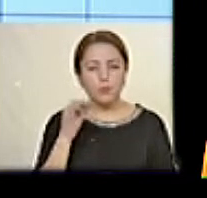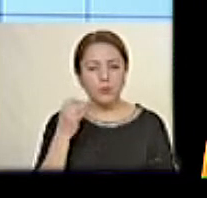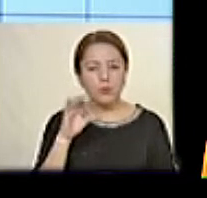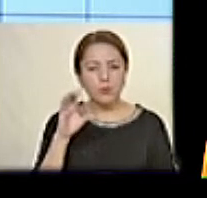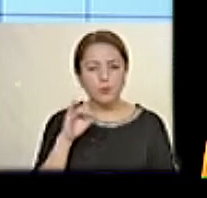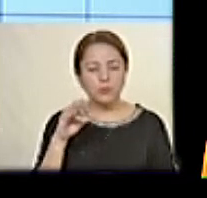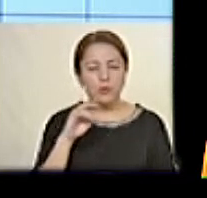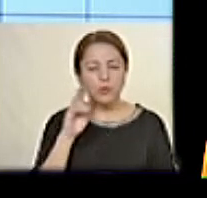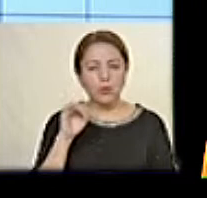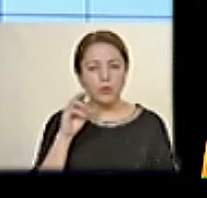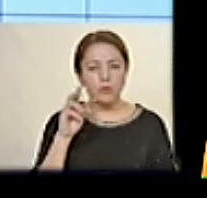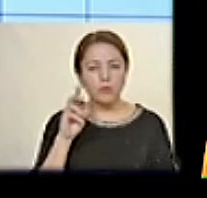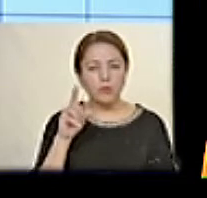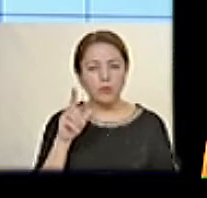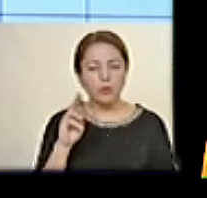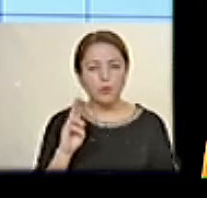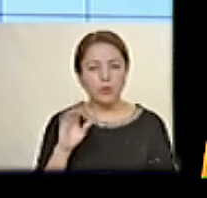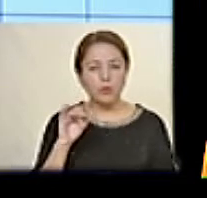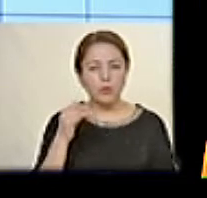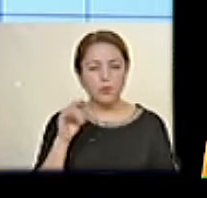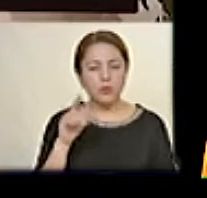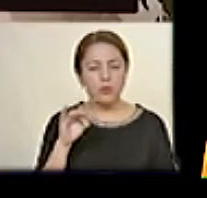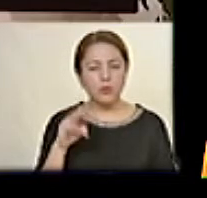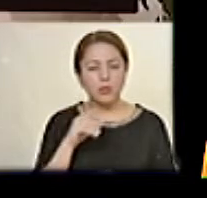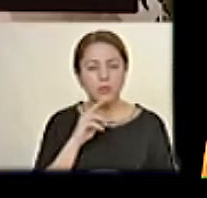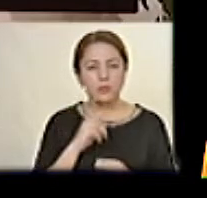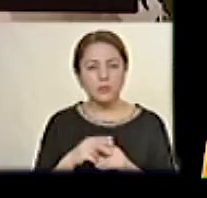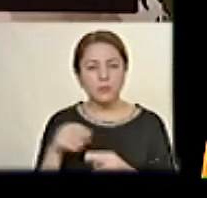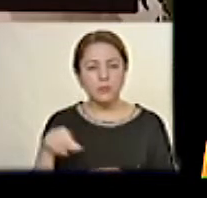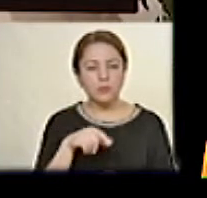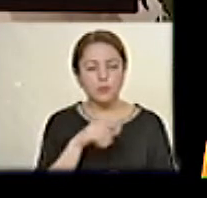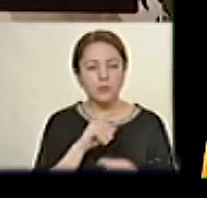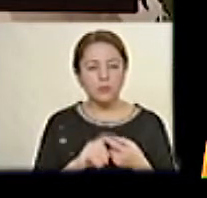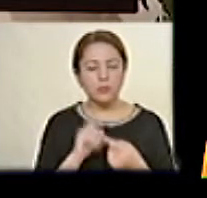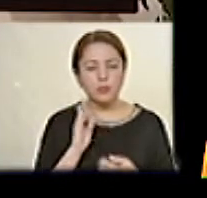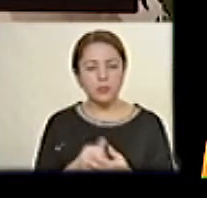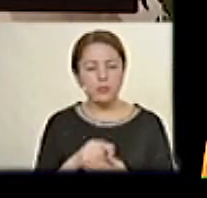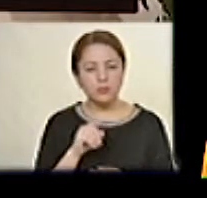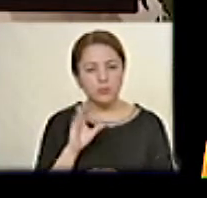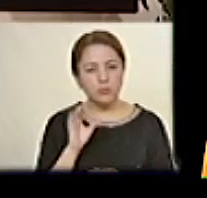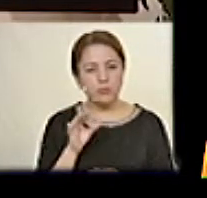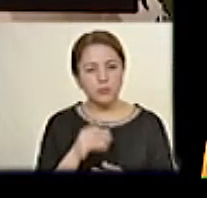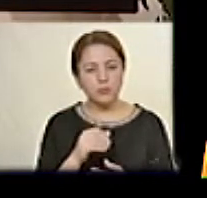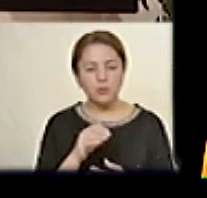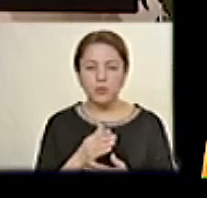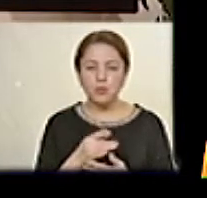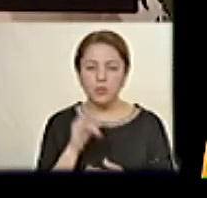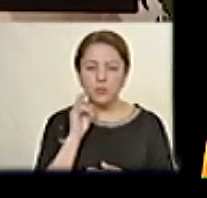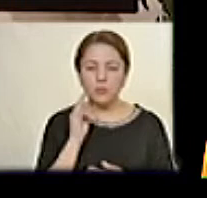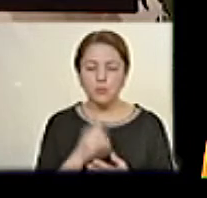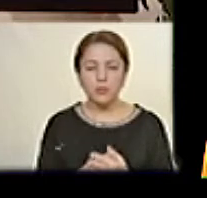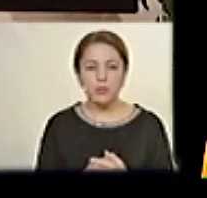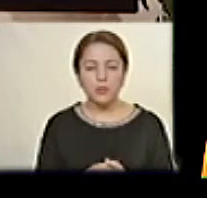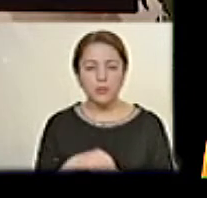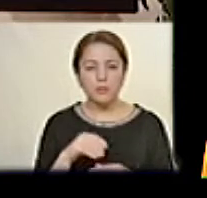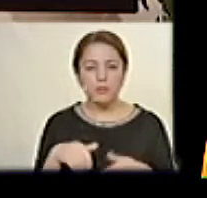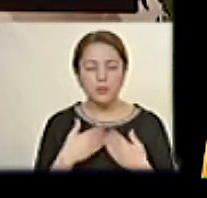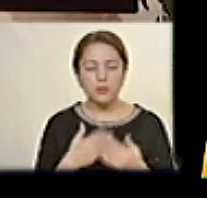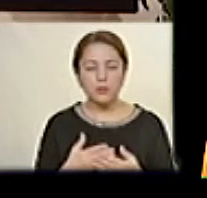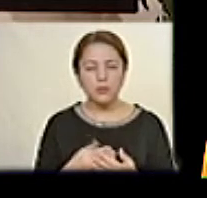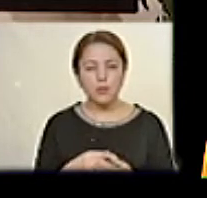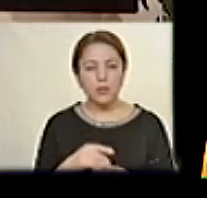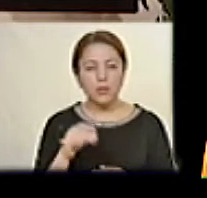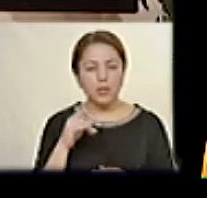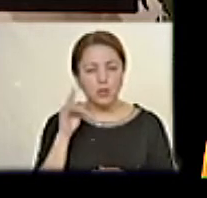temir yo'li bog'lab turadi. Xo'sh, ushbu ta'rifimiz to'g'ri ko'rsatilgan aziz o'quvchilar? Demak, ushbu ta'rifimiz